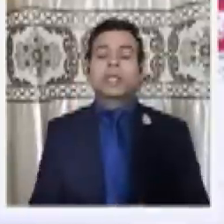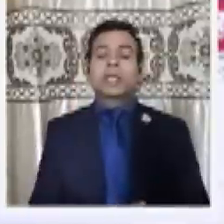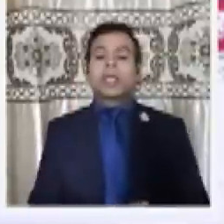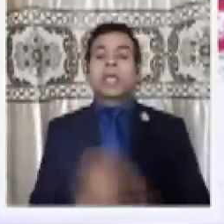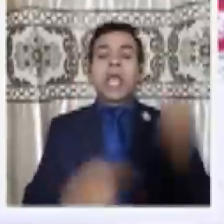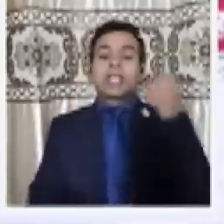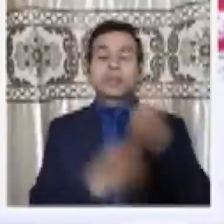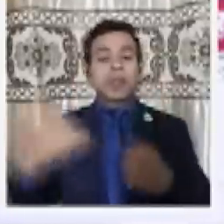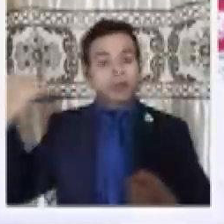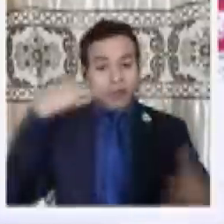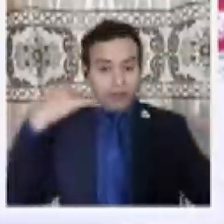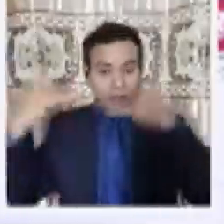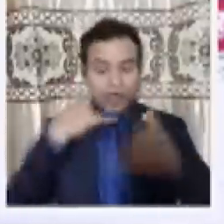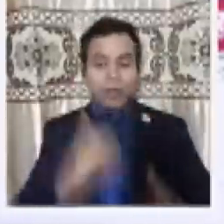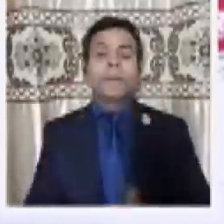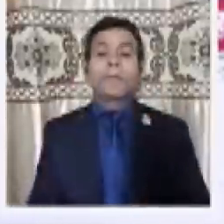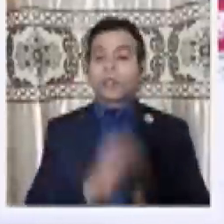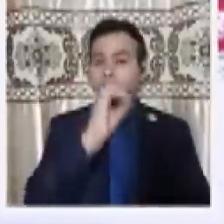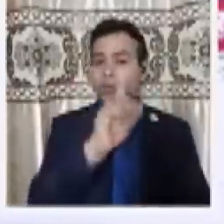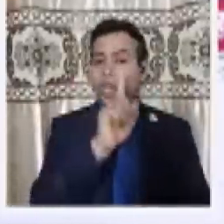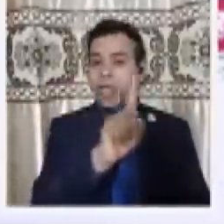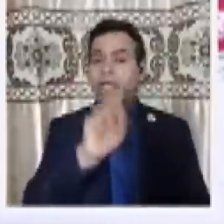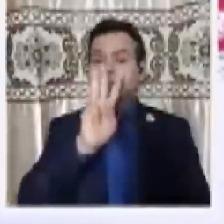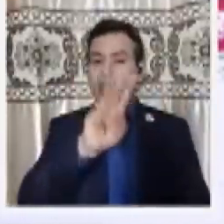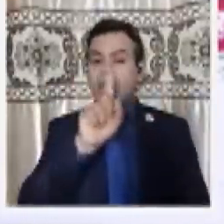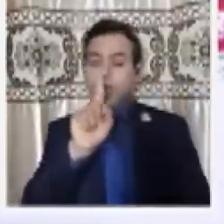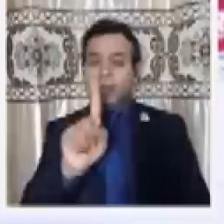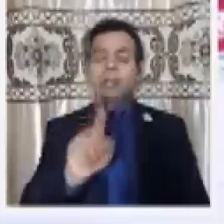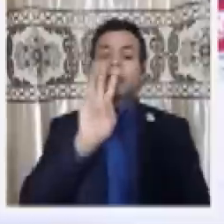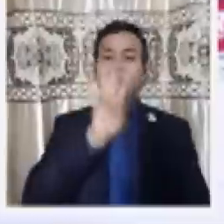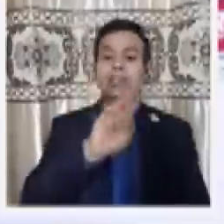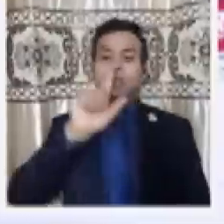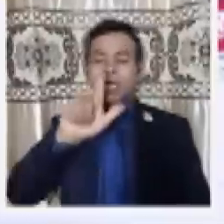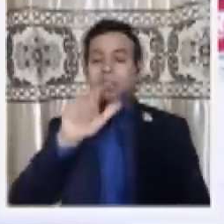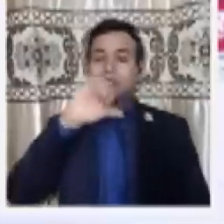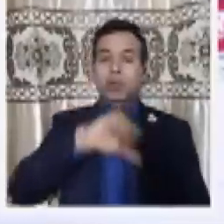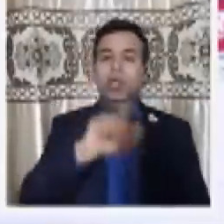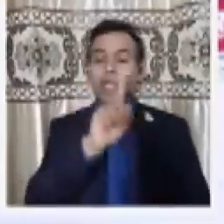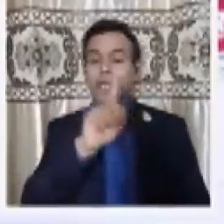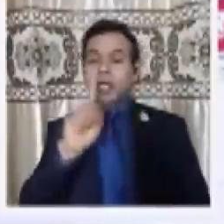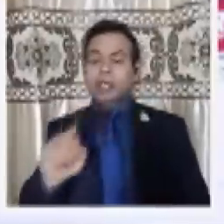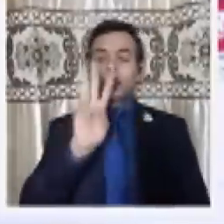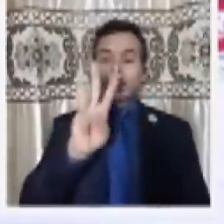639 জন। হাসপাতালে তথ্যের জন্য ফোন নাম্বারগুলি হল